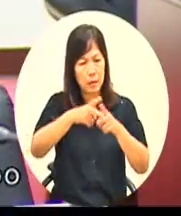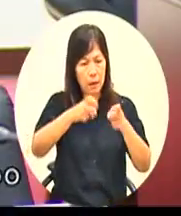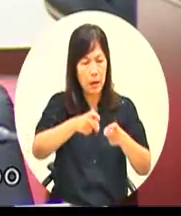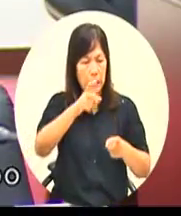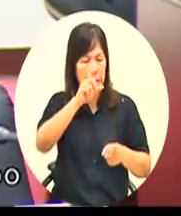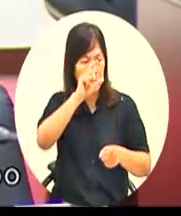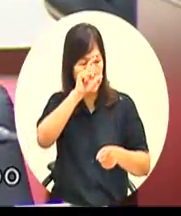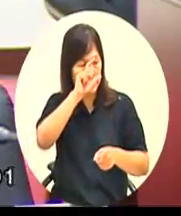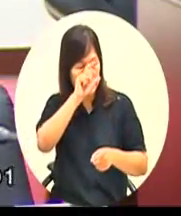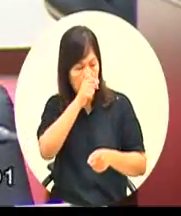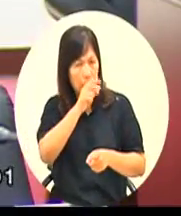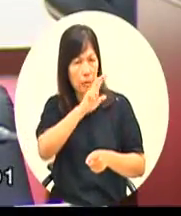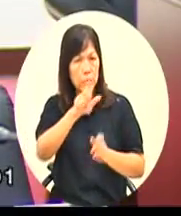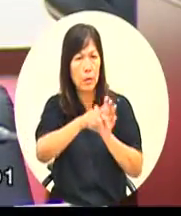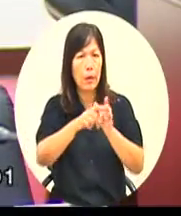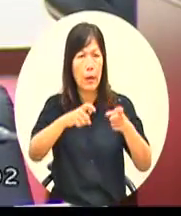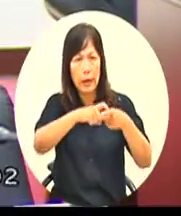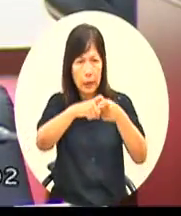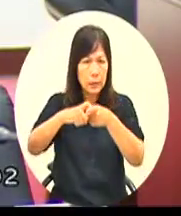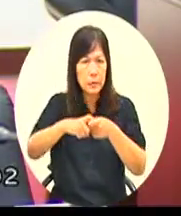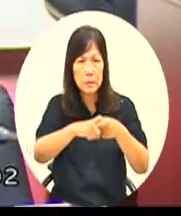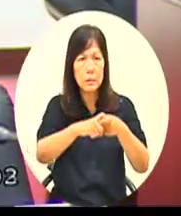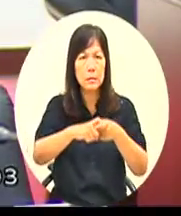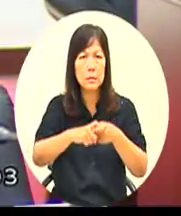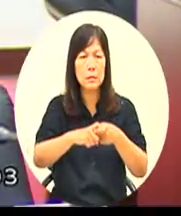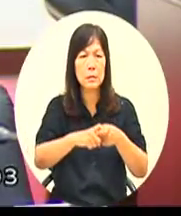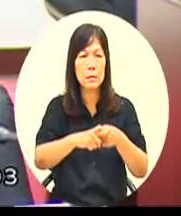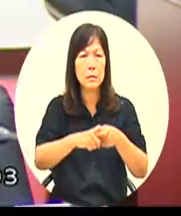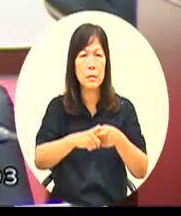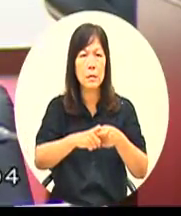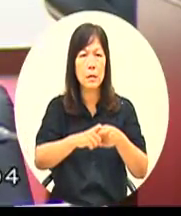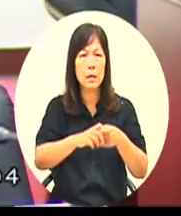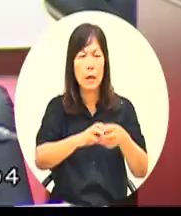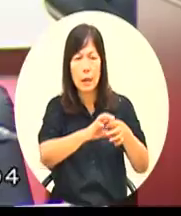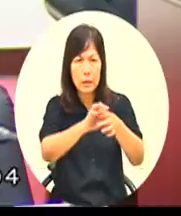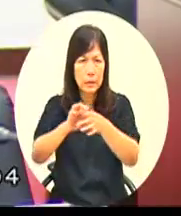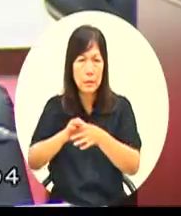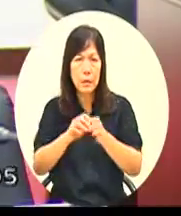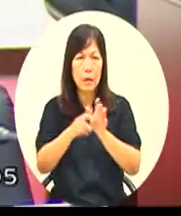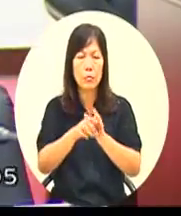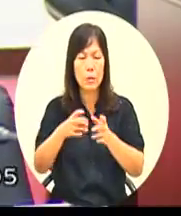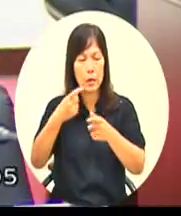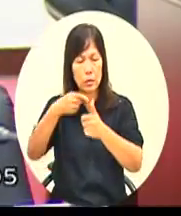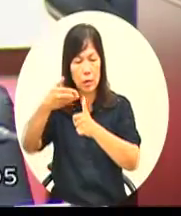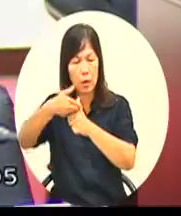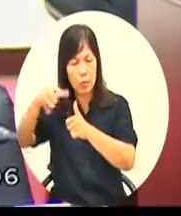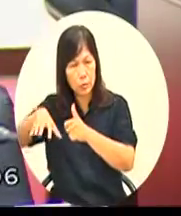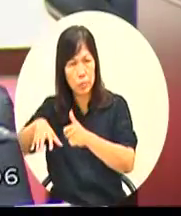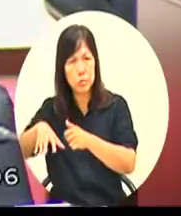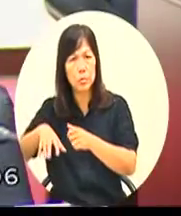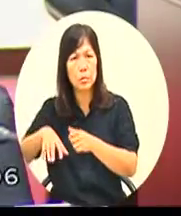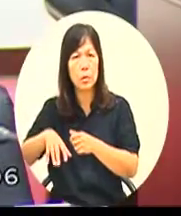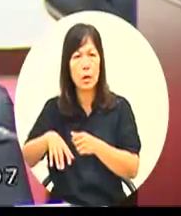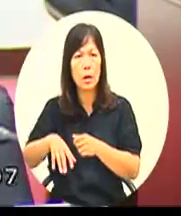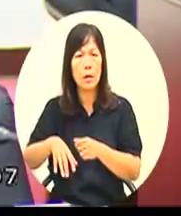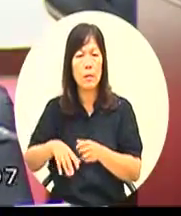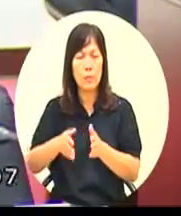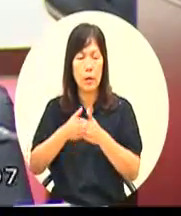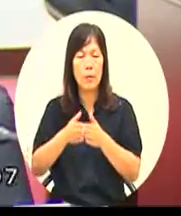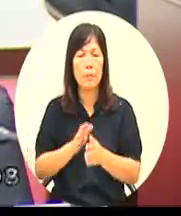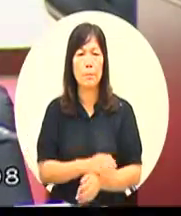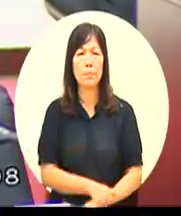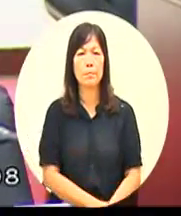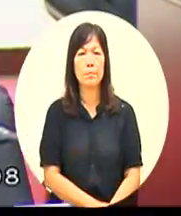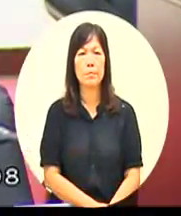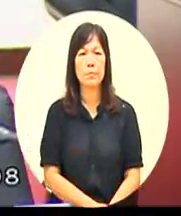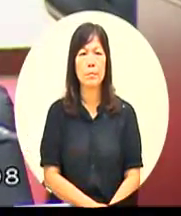它结合我们的一个教育局来结合啦，然